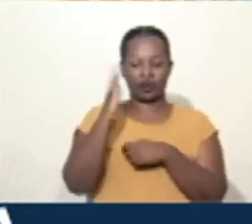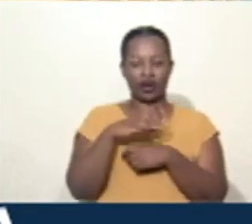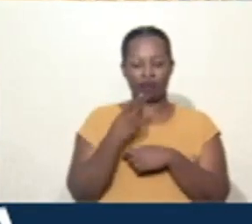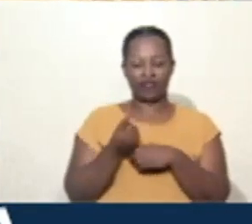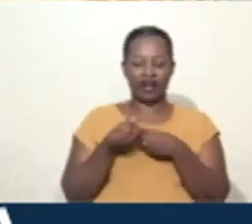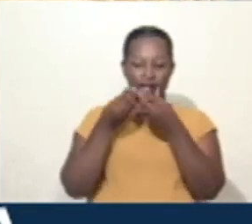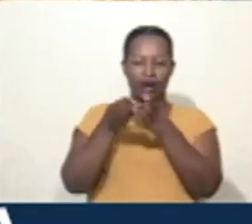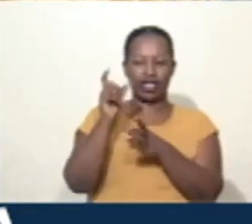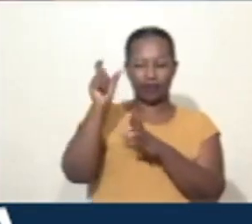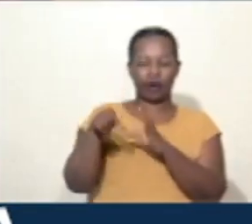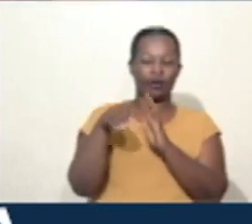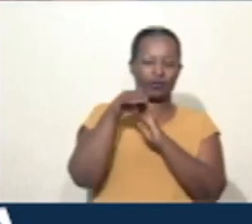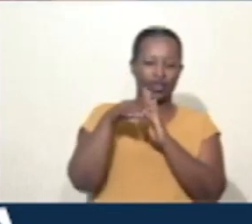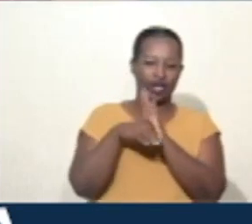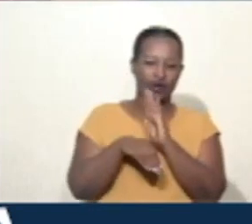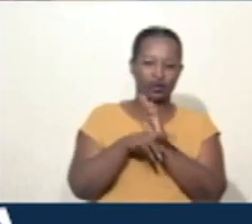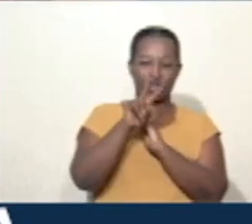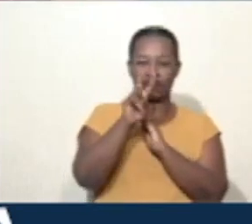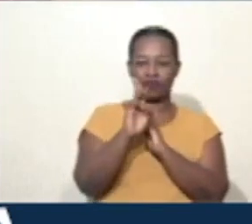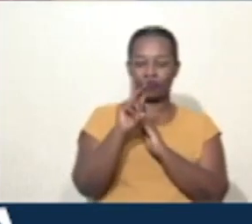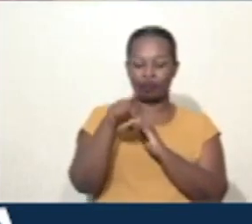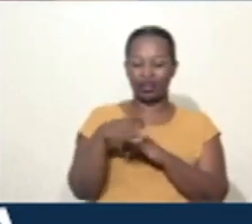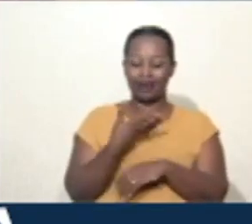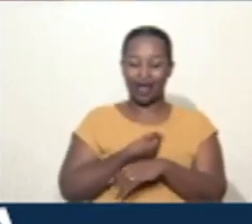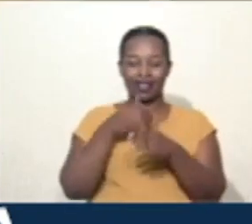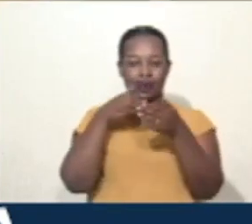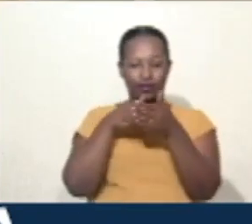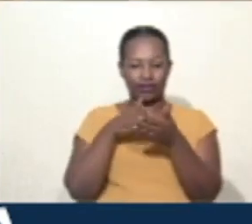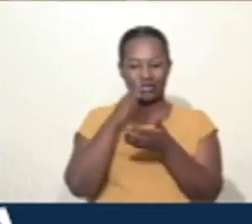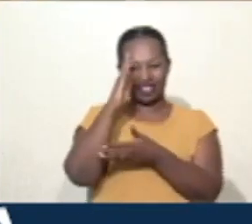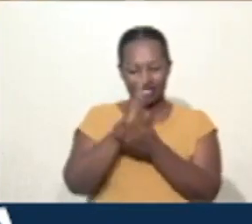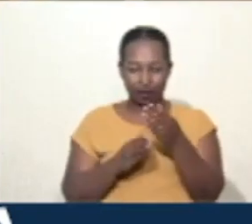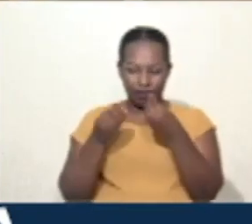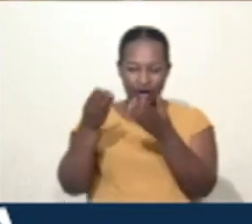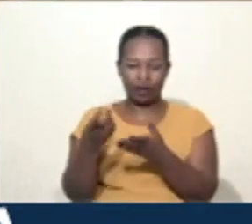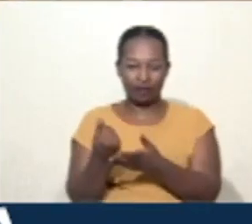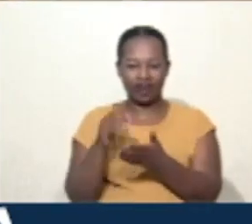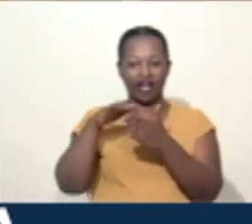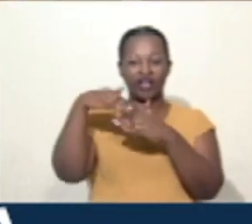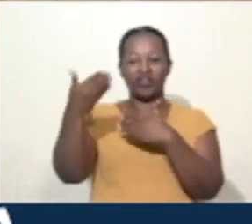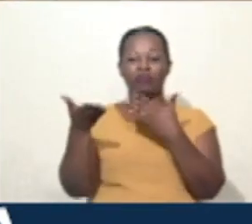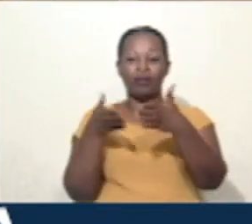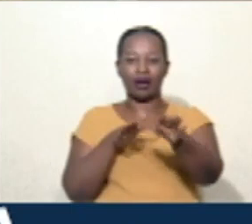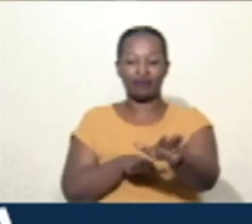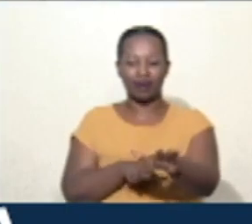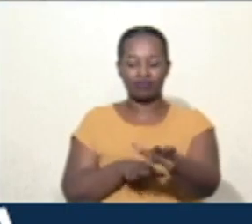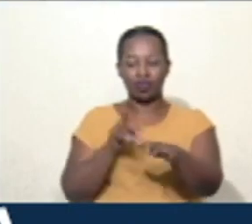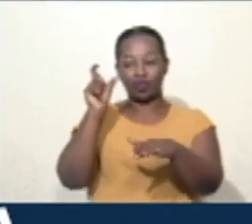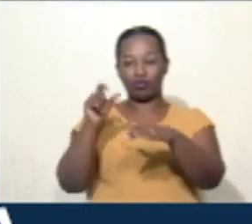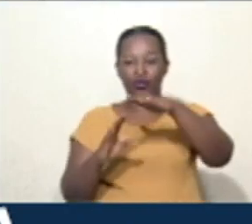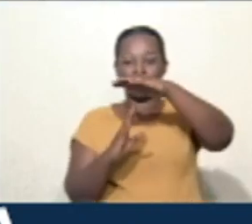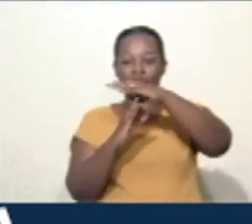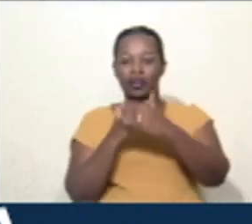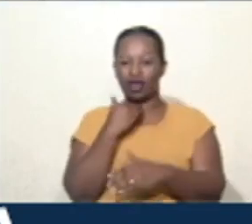bikorwa b'igahunda ya VUP, ngo hari imbogamizi bahuye nazo zirimo abahawe aya mafaranga bakitaba Imana ntabazungura,